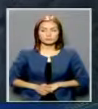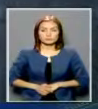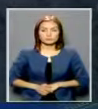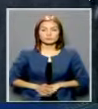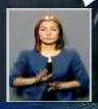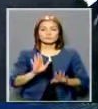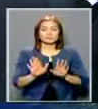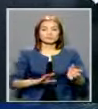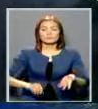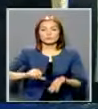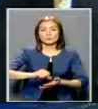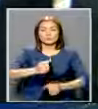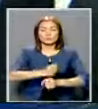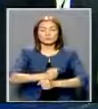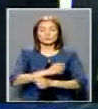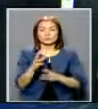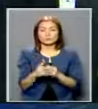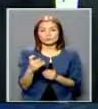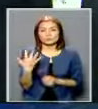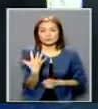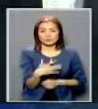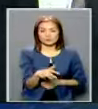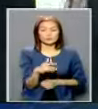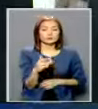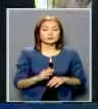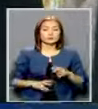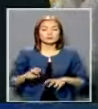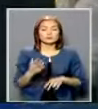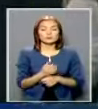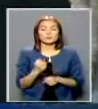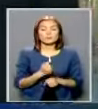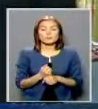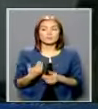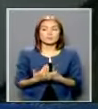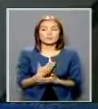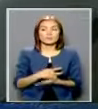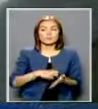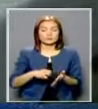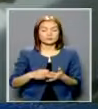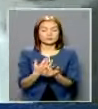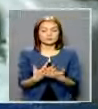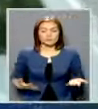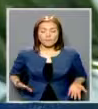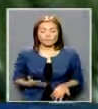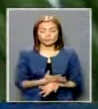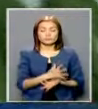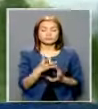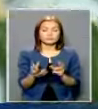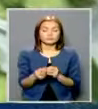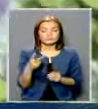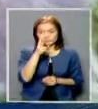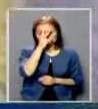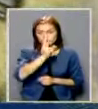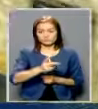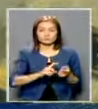На выставке представлена продукция около 150 производителей. Объем и формат товаров разнообразен. Известно, что